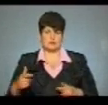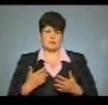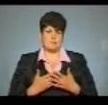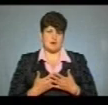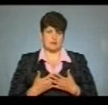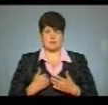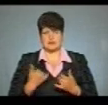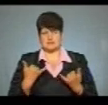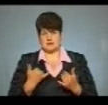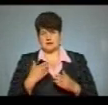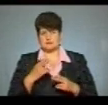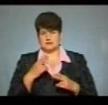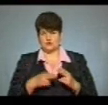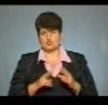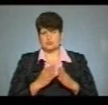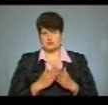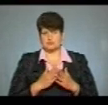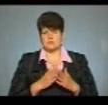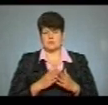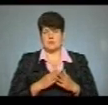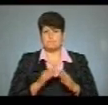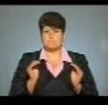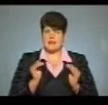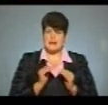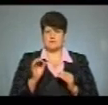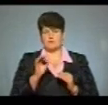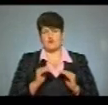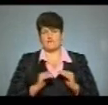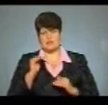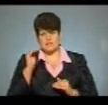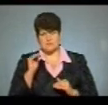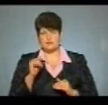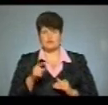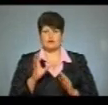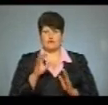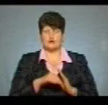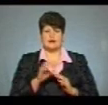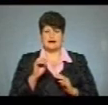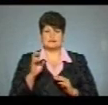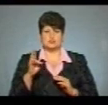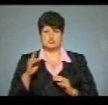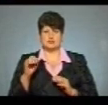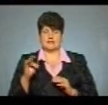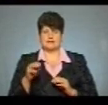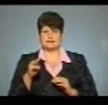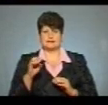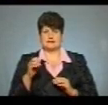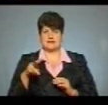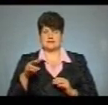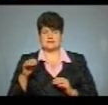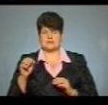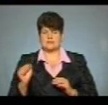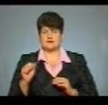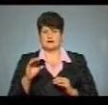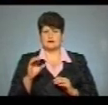наприклад, я зараз дочитую серію книжок «Маленьким про великих». Це так, туди входить Альберт Ейнштейн, Нікола Тесла, Коко Шанель, Чарлі Чаплін,